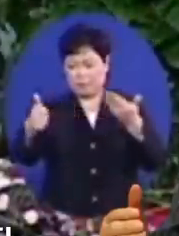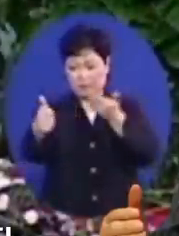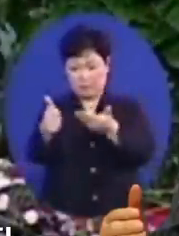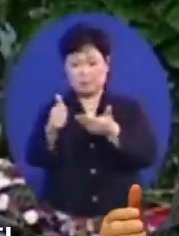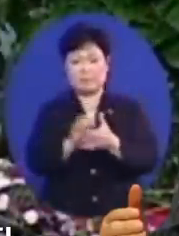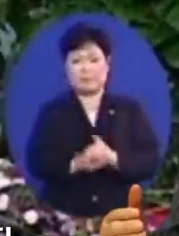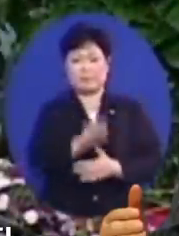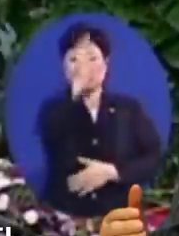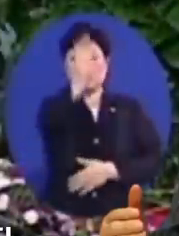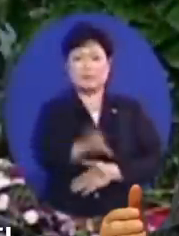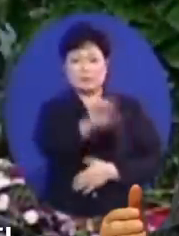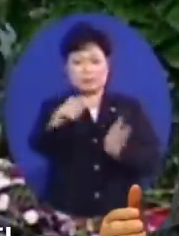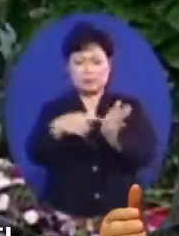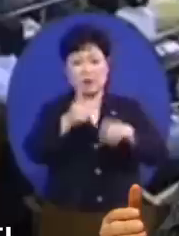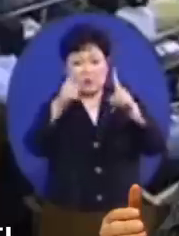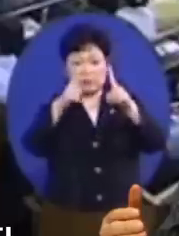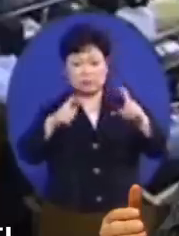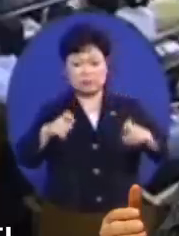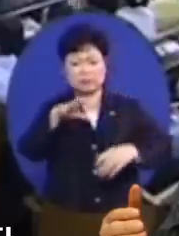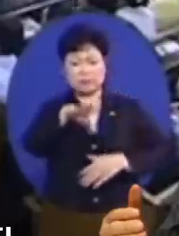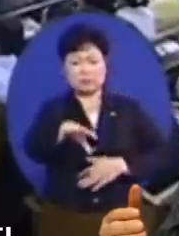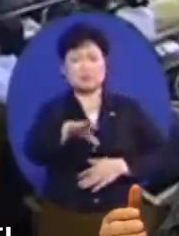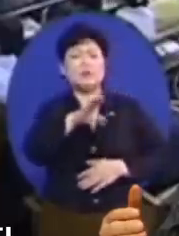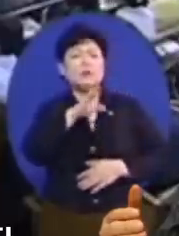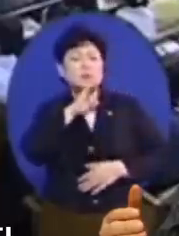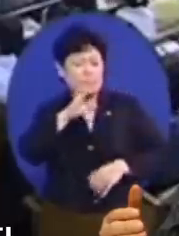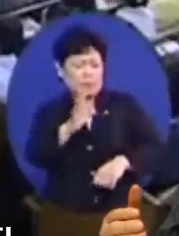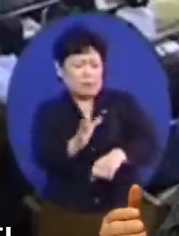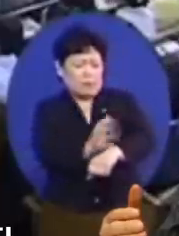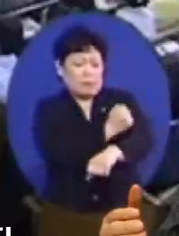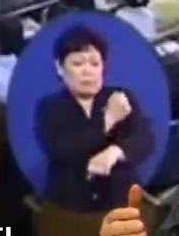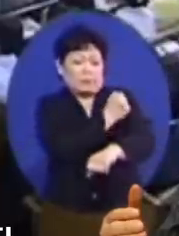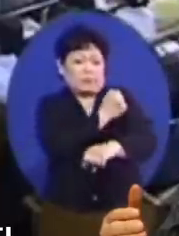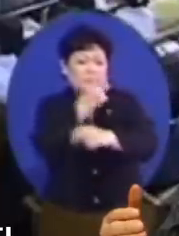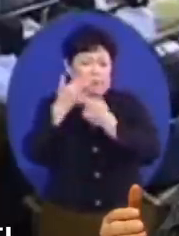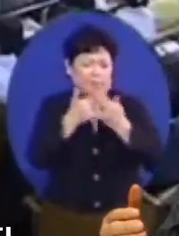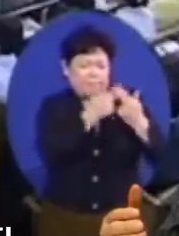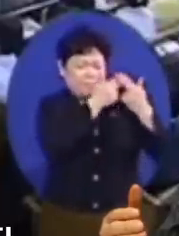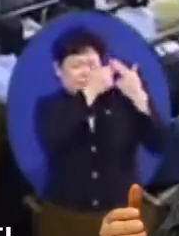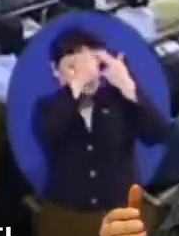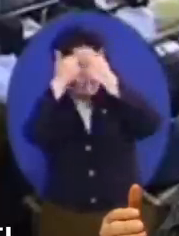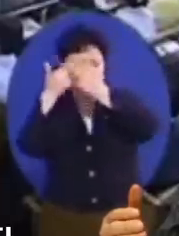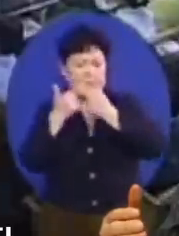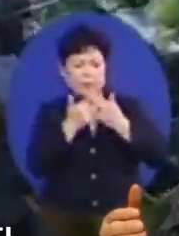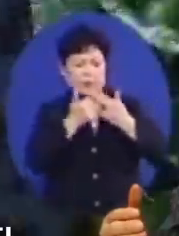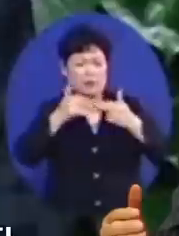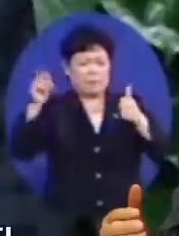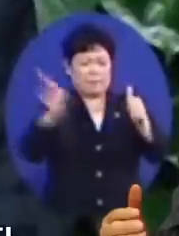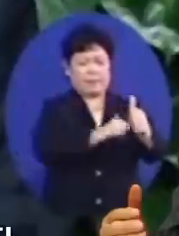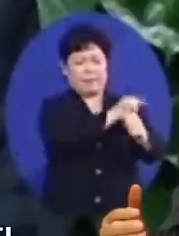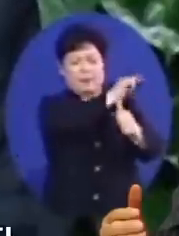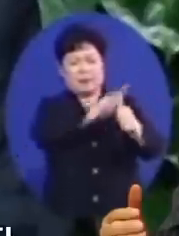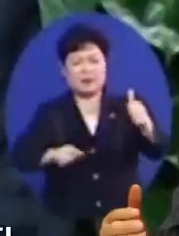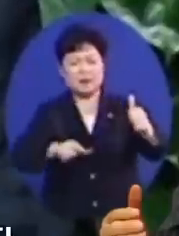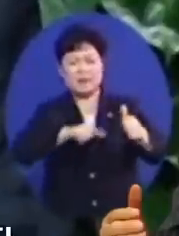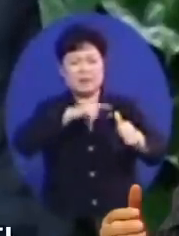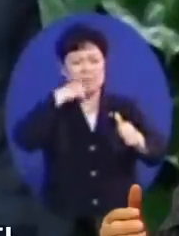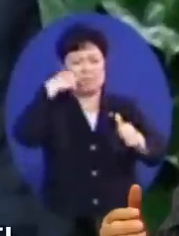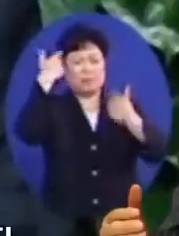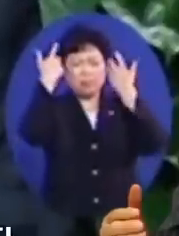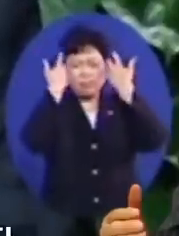십자가에 못 박히러 가기 전에 엄청난 매를 맞았습니다. 살찜이 뚝뚝 떨어져 나가고 선지피가